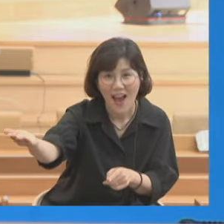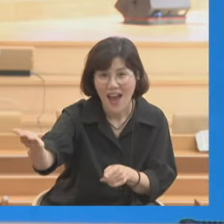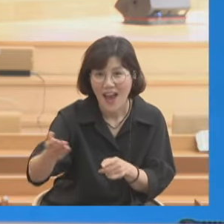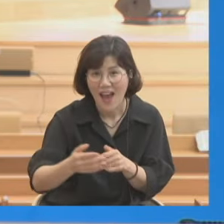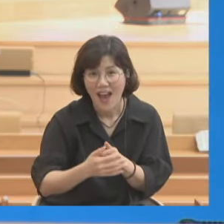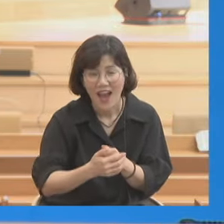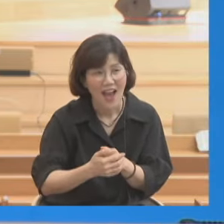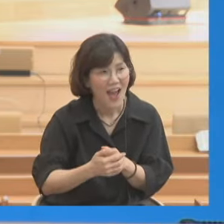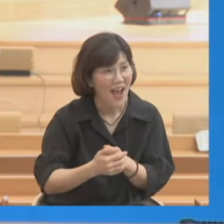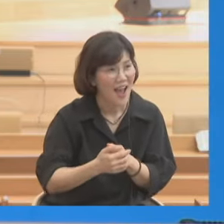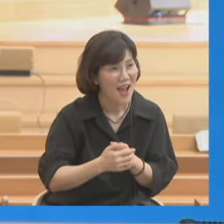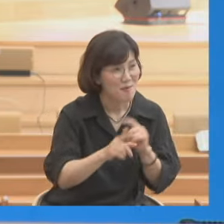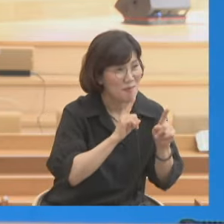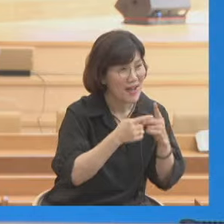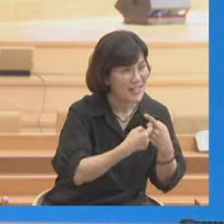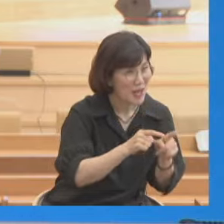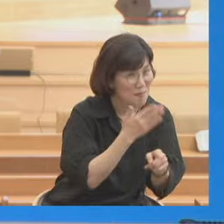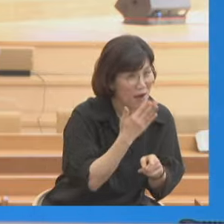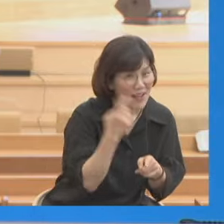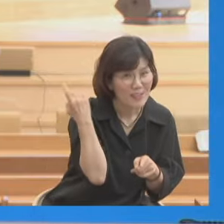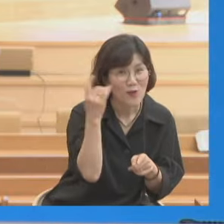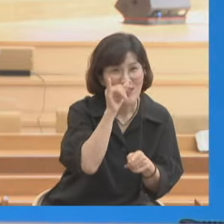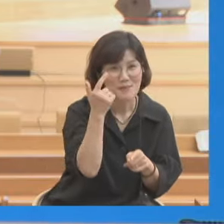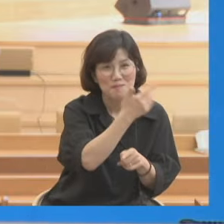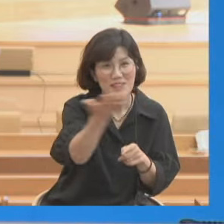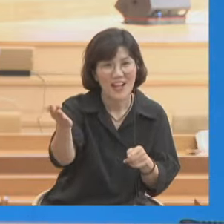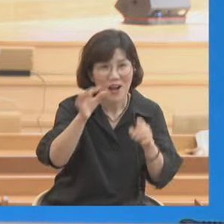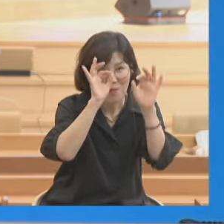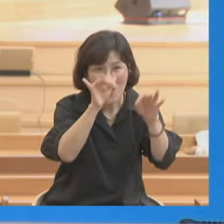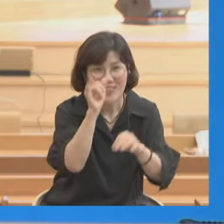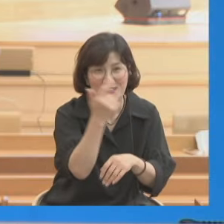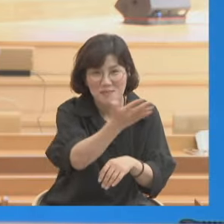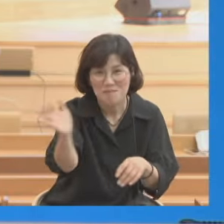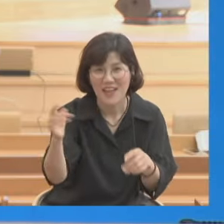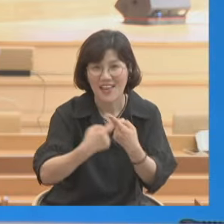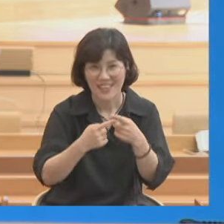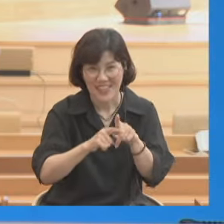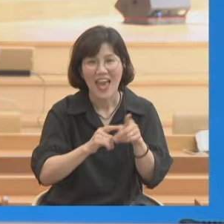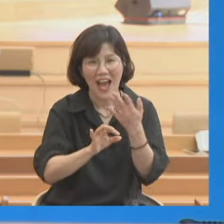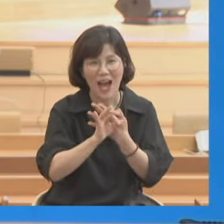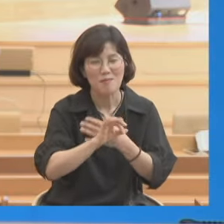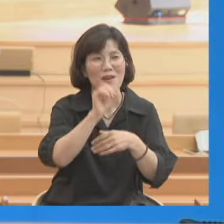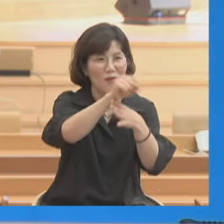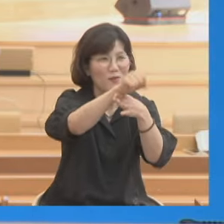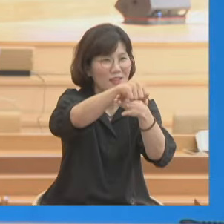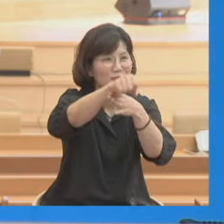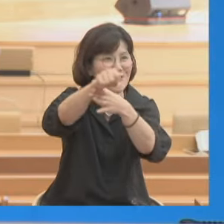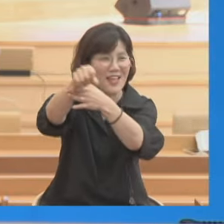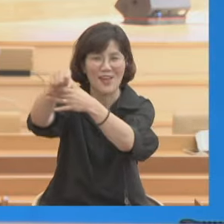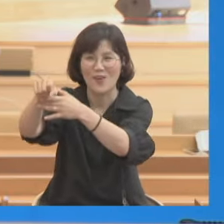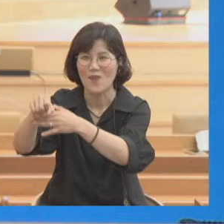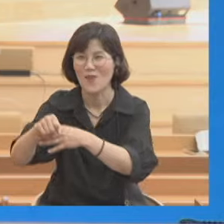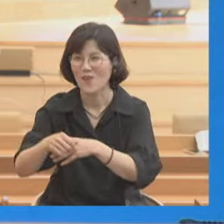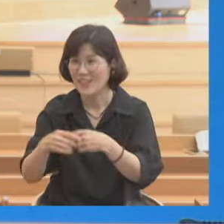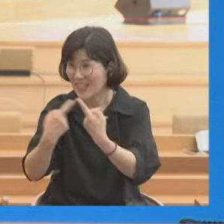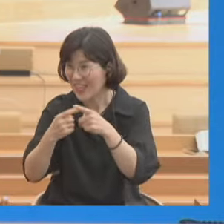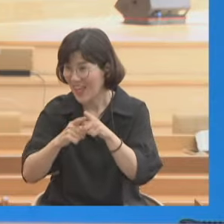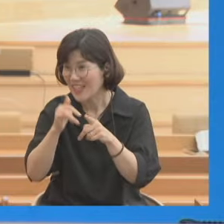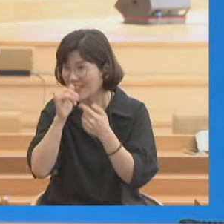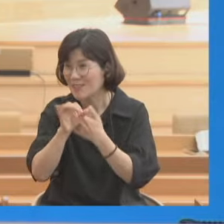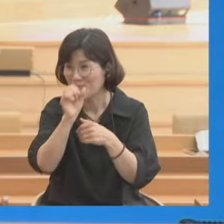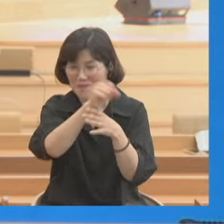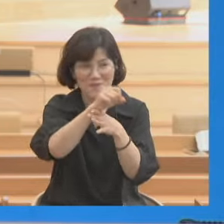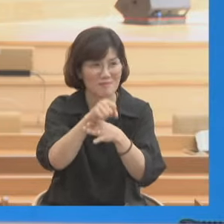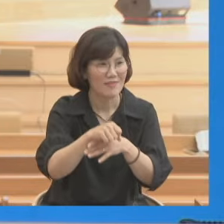어이 거의 들립니까 지금? 듣고 계십니까? 이해되면 고개 끄덕끄덕 뭔 말인지 이해되면 고개 끄덕끄덕